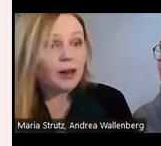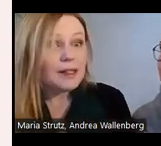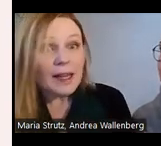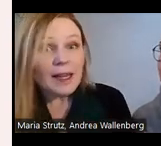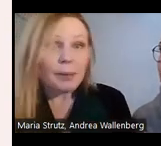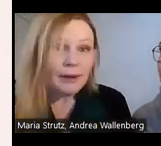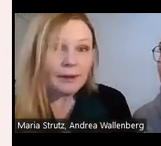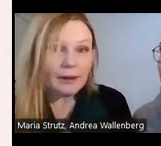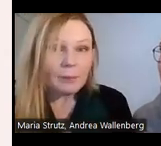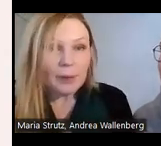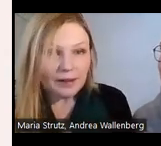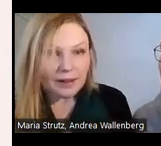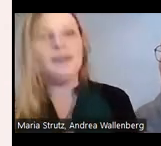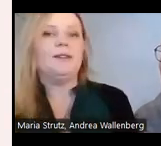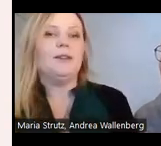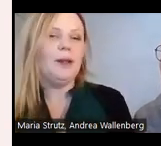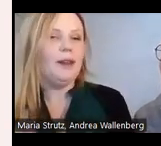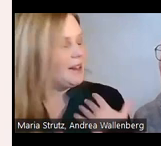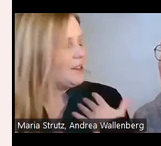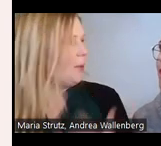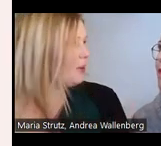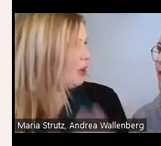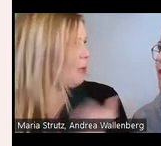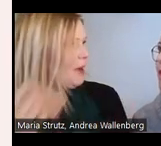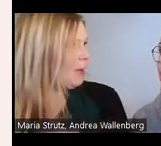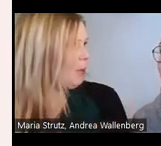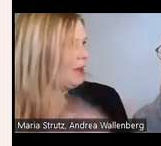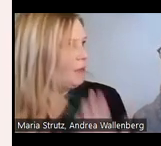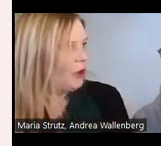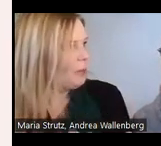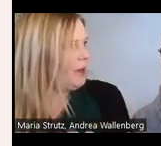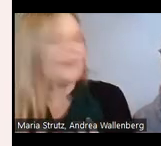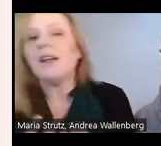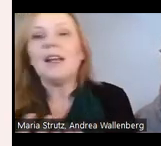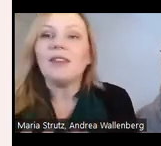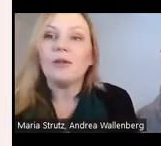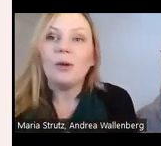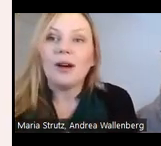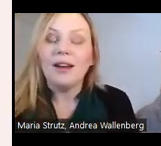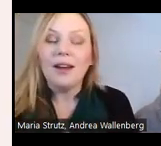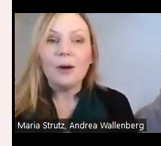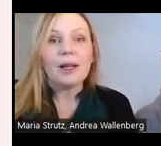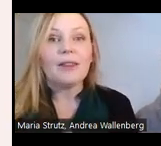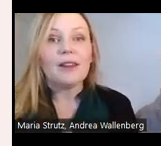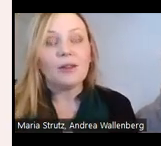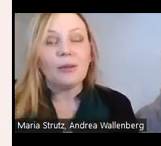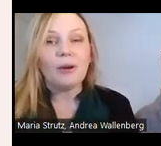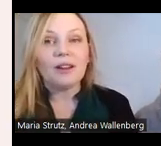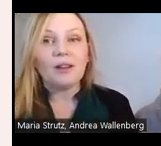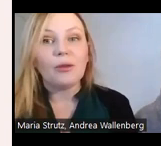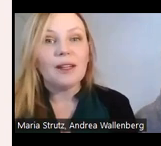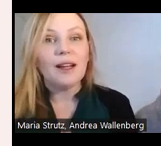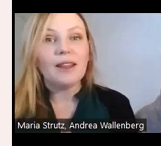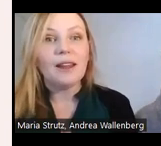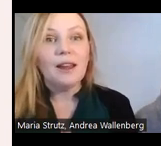av barnet, säg bil, bil. Då blir det liksom att kunna få peka på bilen, var i bilen, det är en lättare fråga och ett lättare sätt för